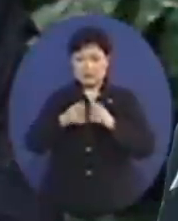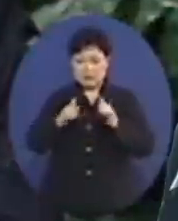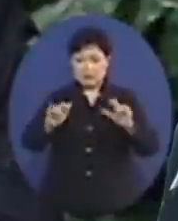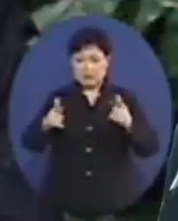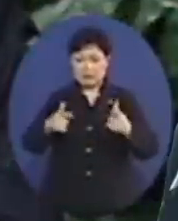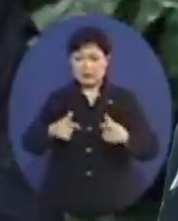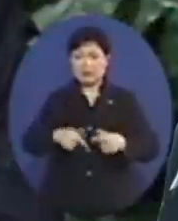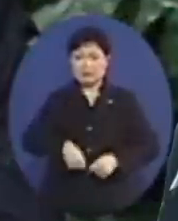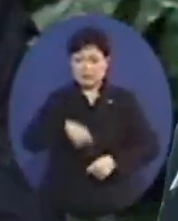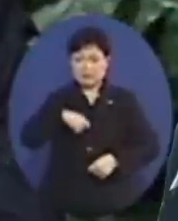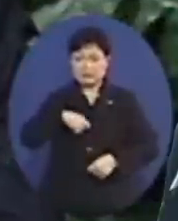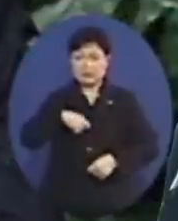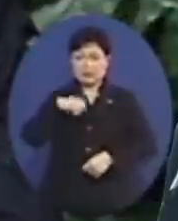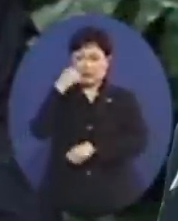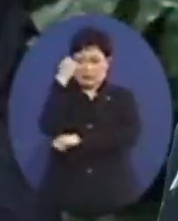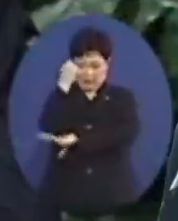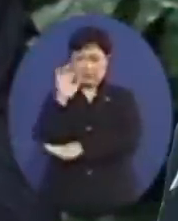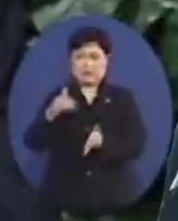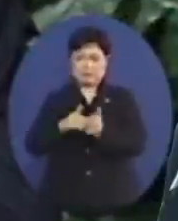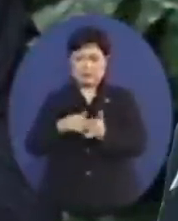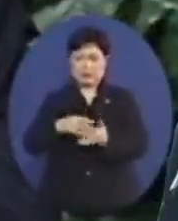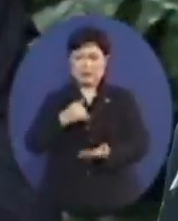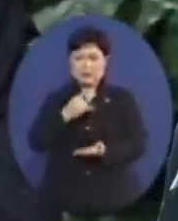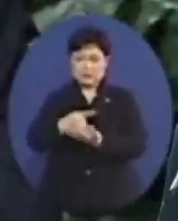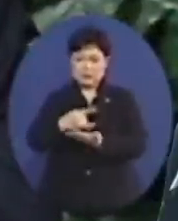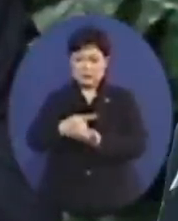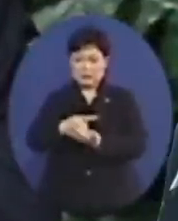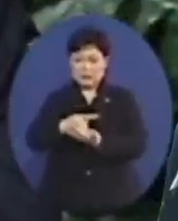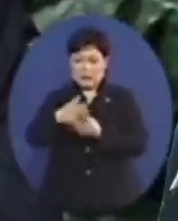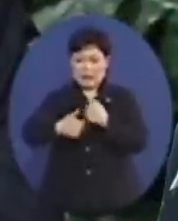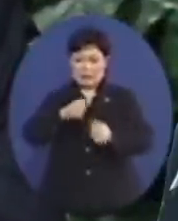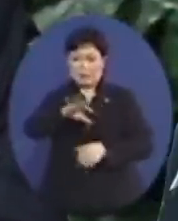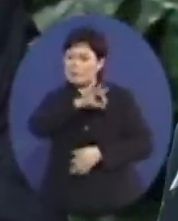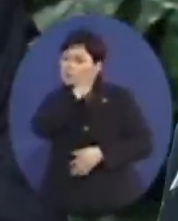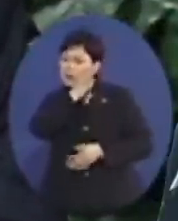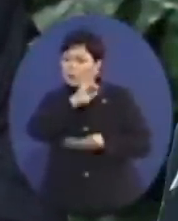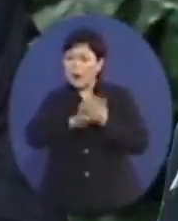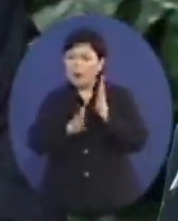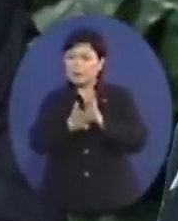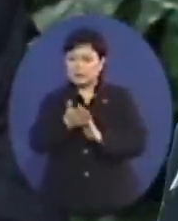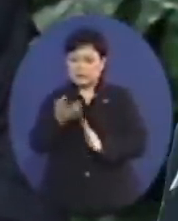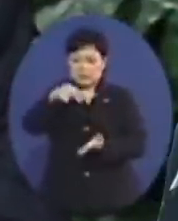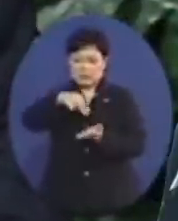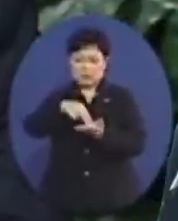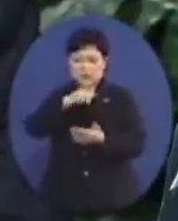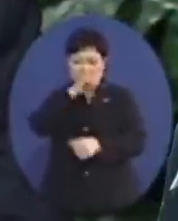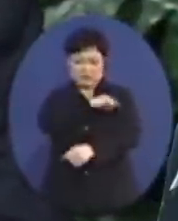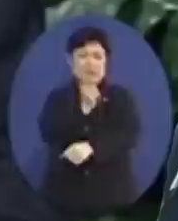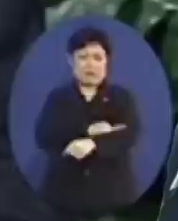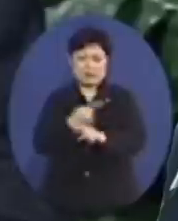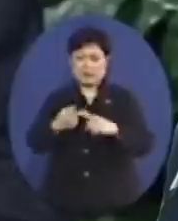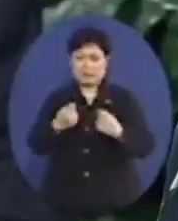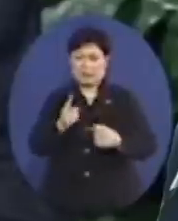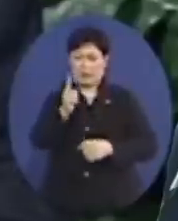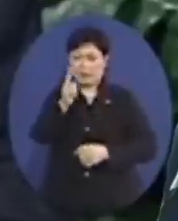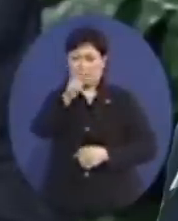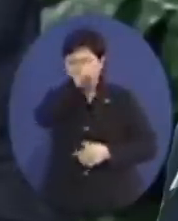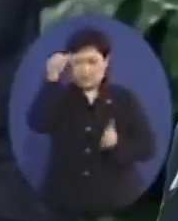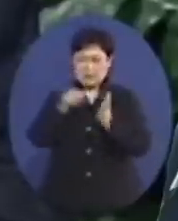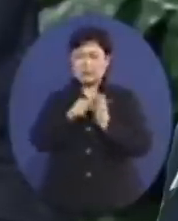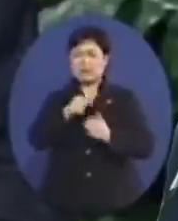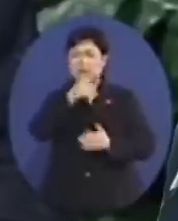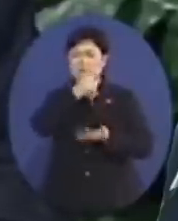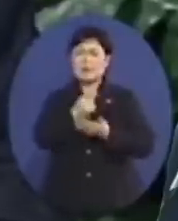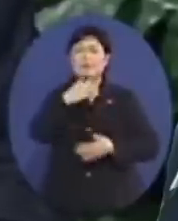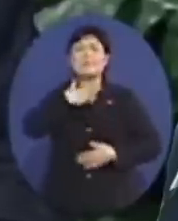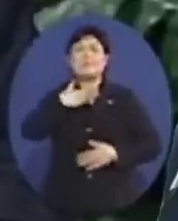되었어요. 의라는 것은 하나님 앞에 부끄럼 없이 설 수 있는 자격을 말하는 것입니다. 일생에 한 번도 죄를 안 지은